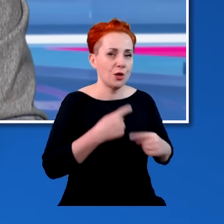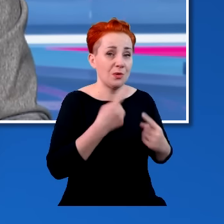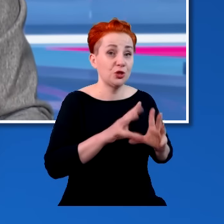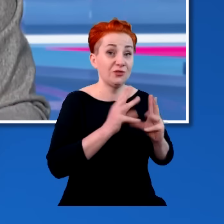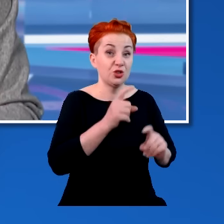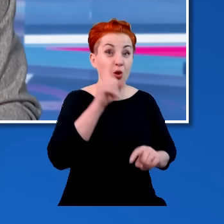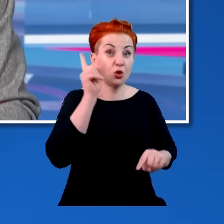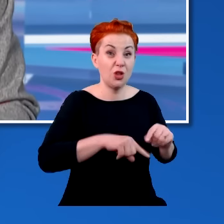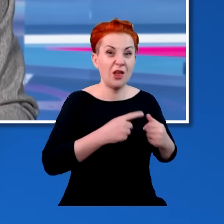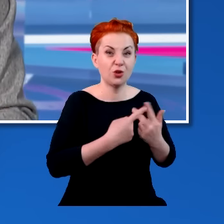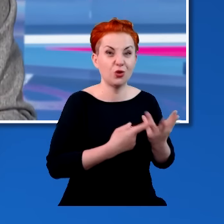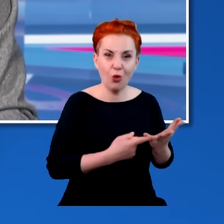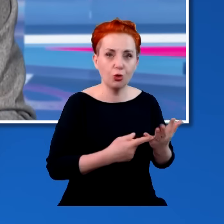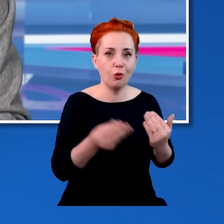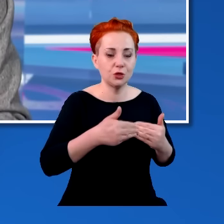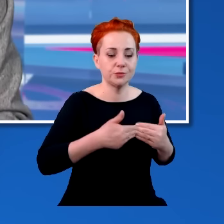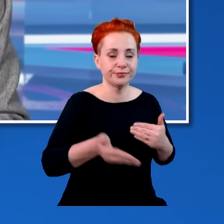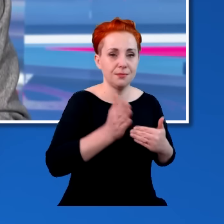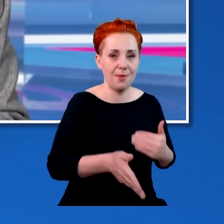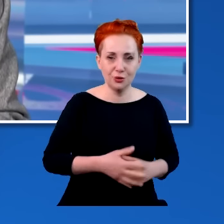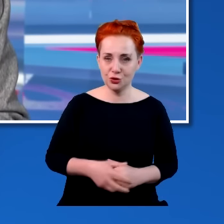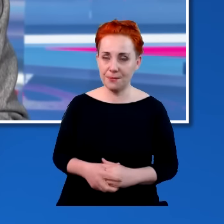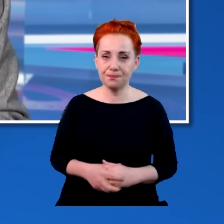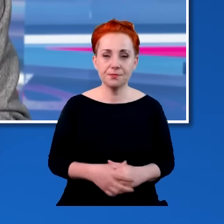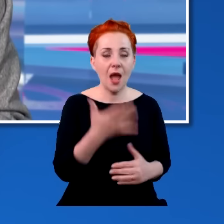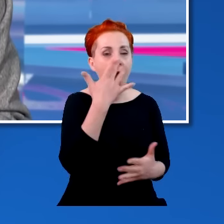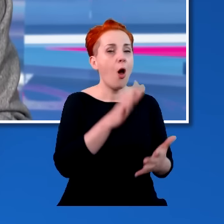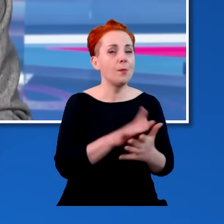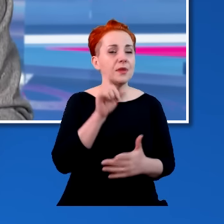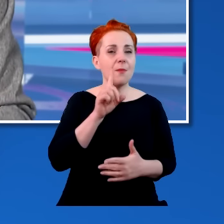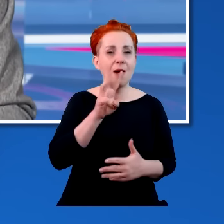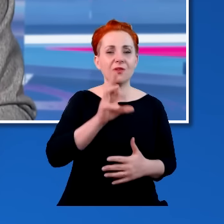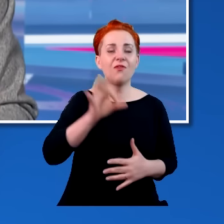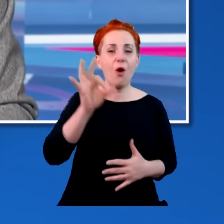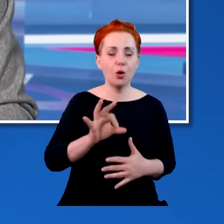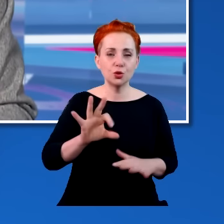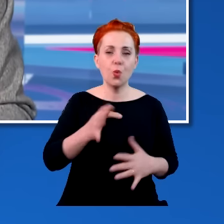ale ja jestem ciekawa opinii pana posła Michała Wosia z Suwerennej Polski, bo panie pośle,